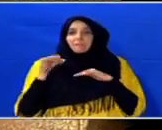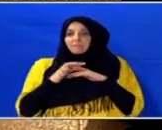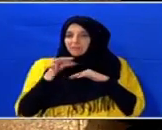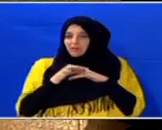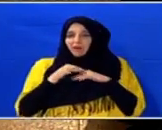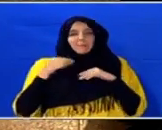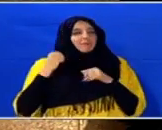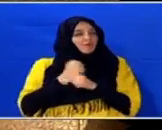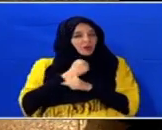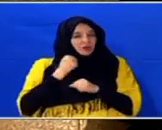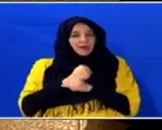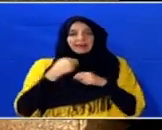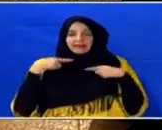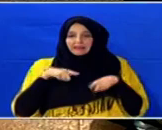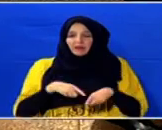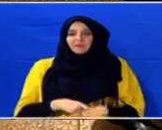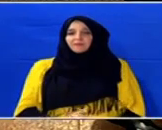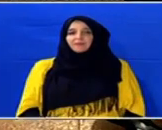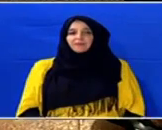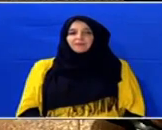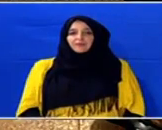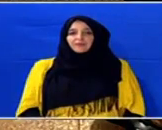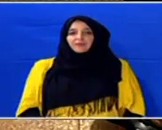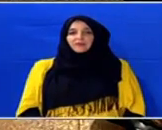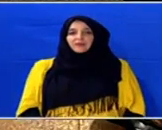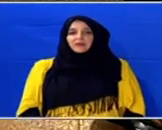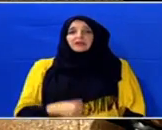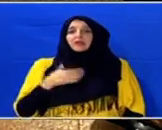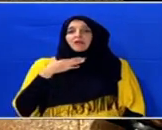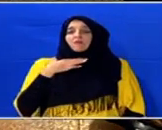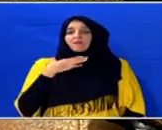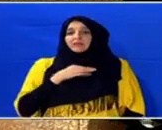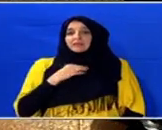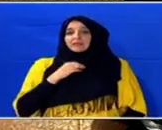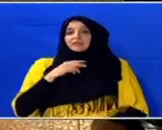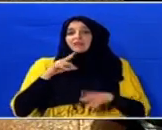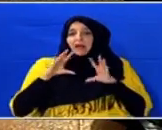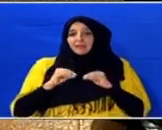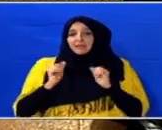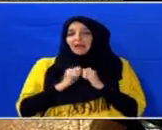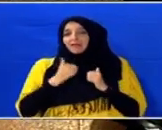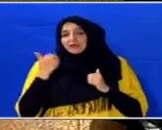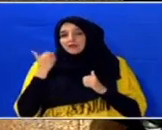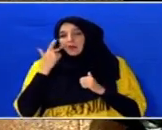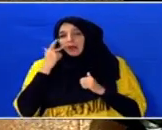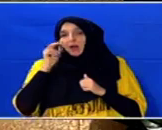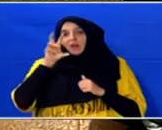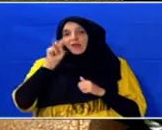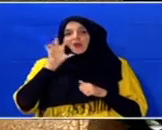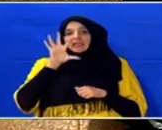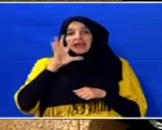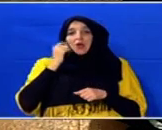نعم. دروك أنا عاش معي 35 سنة. نعم. كرا فيها